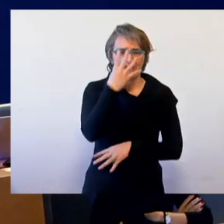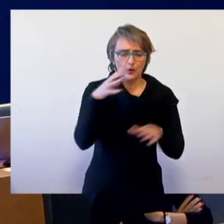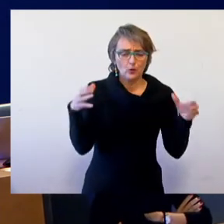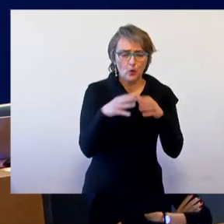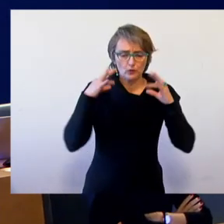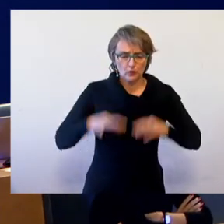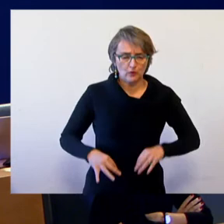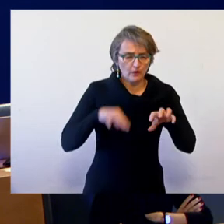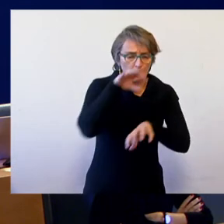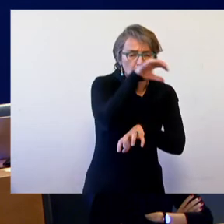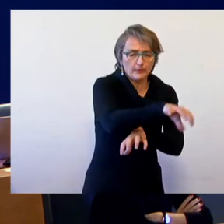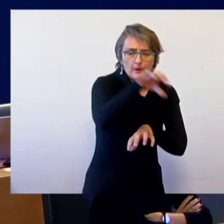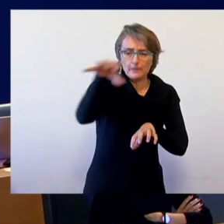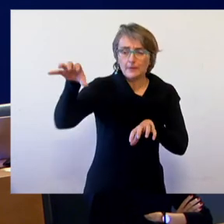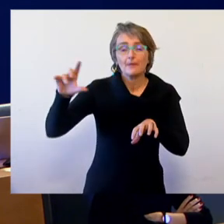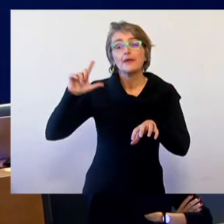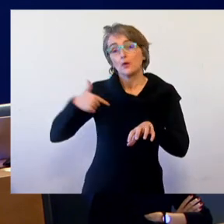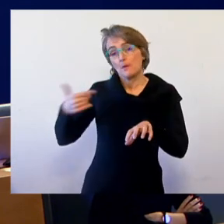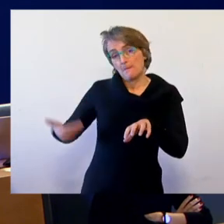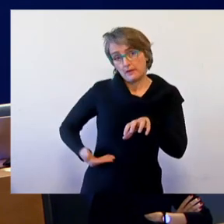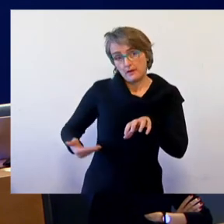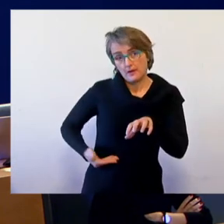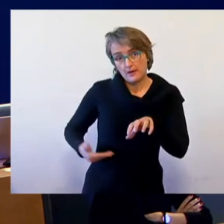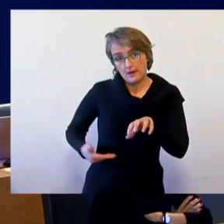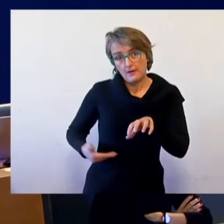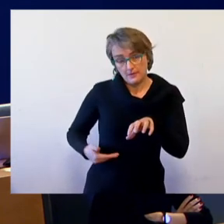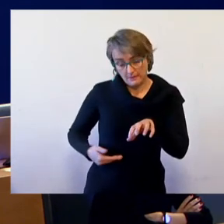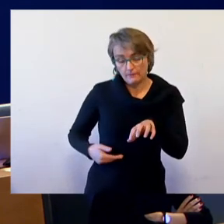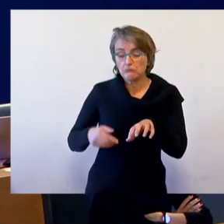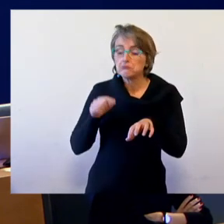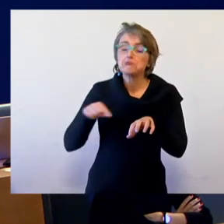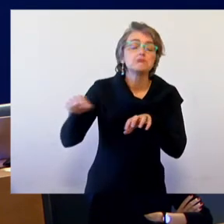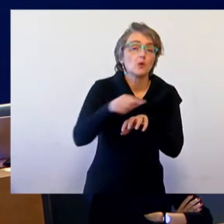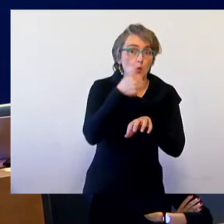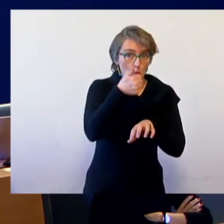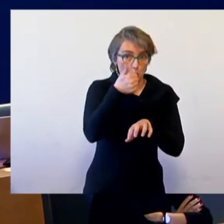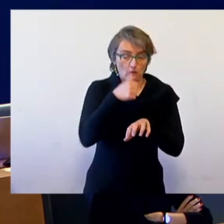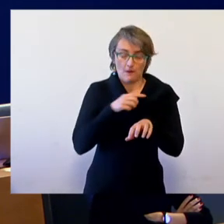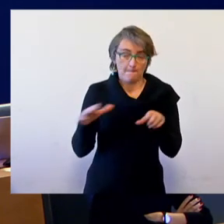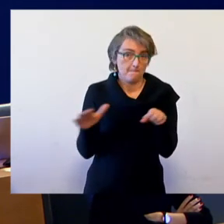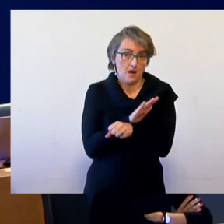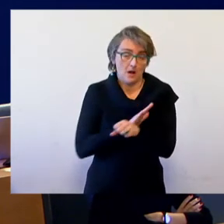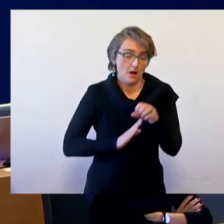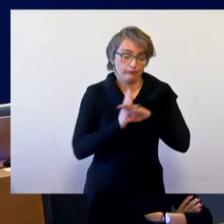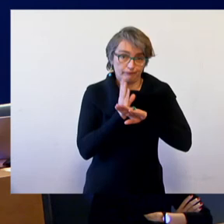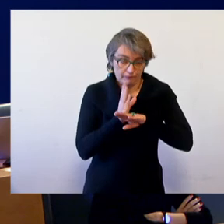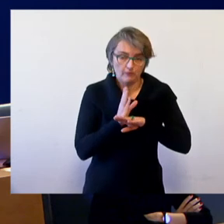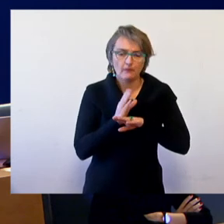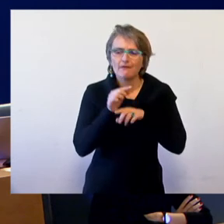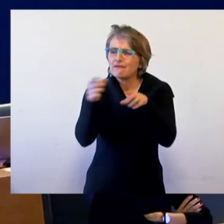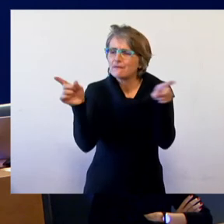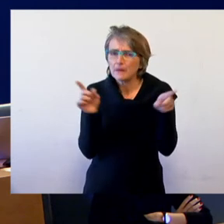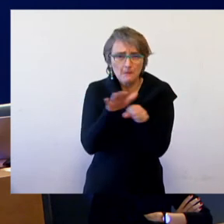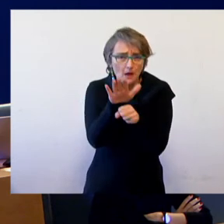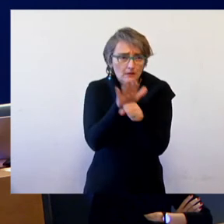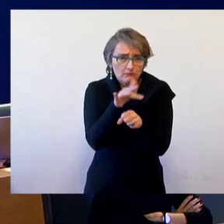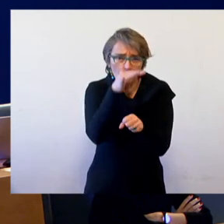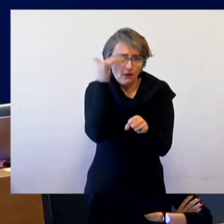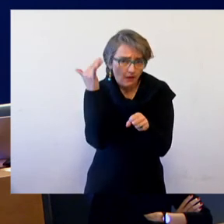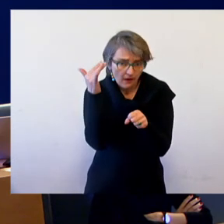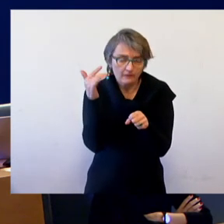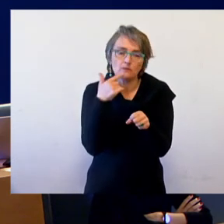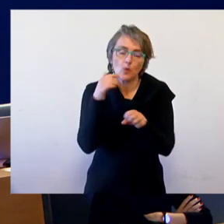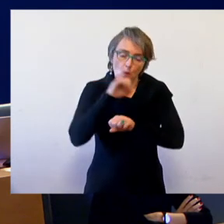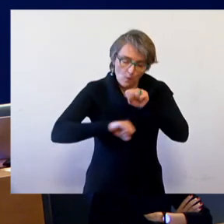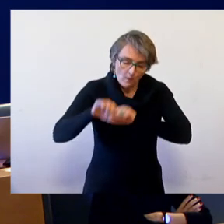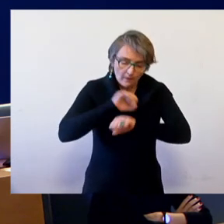écoles maternelles de 4 groupes scolaires, dont l'une d'entre elles, l'une des 4, est saturée alors que les 3 autres sont en sous-effectif.